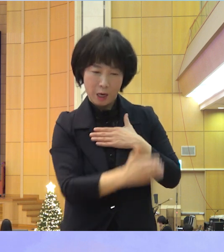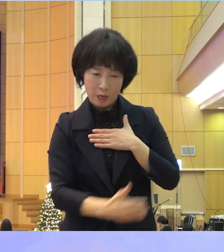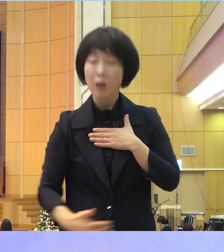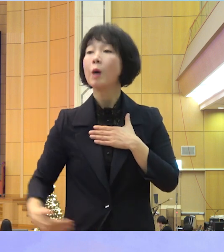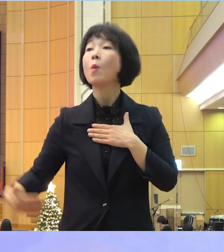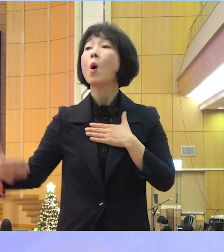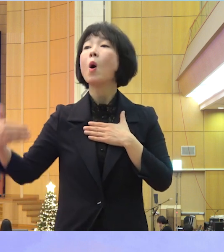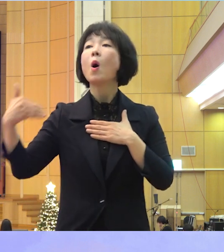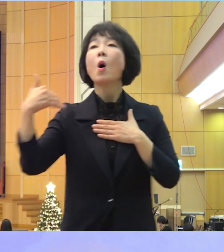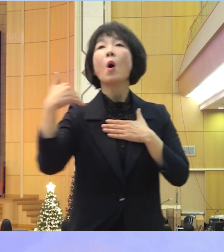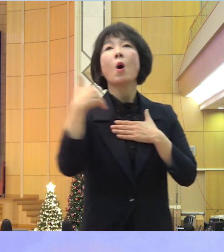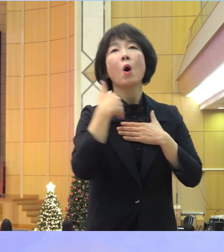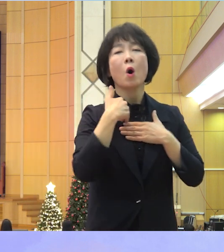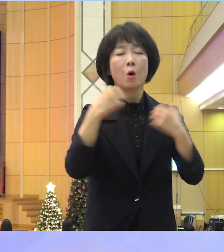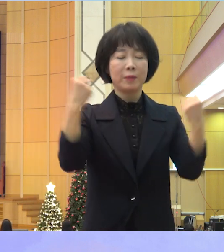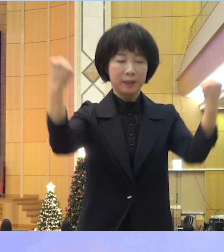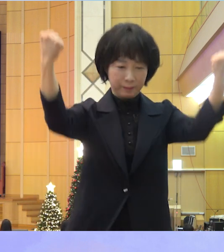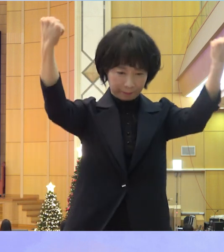병든 내